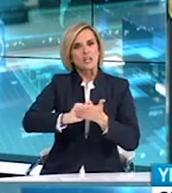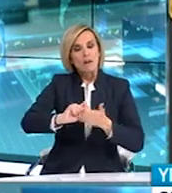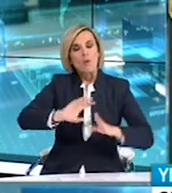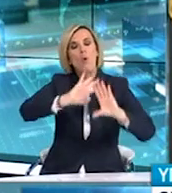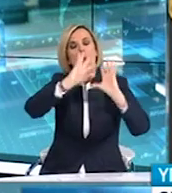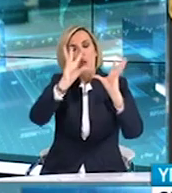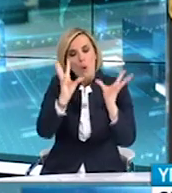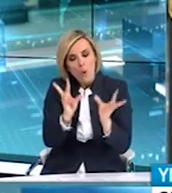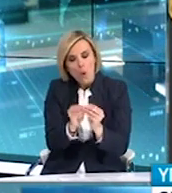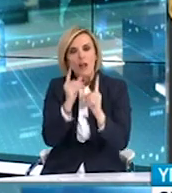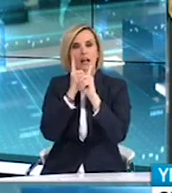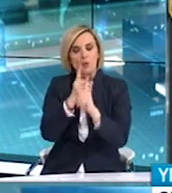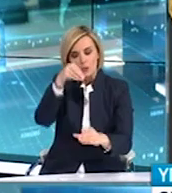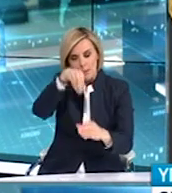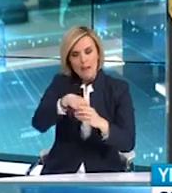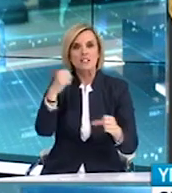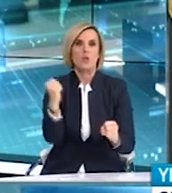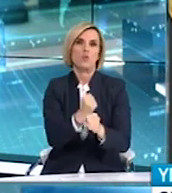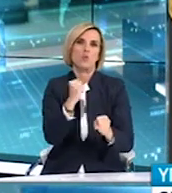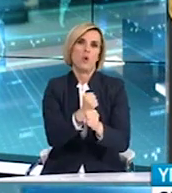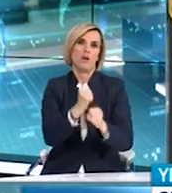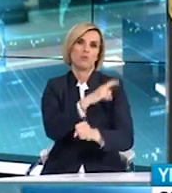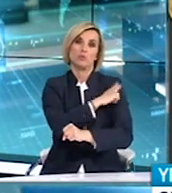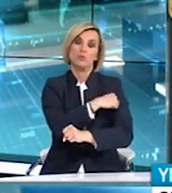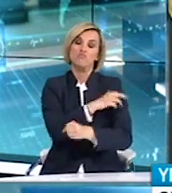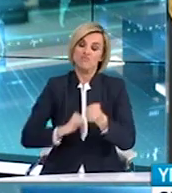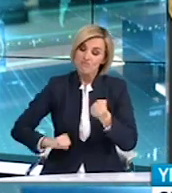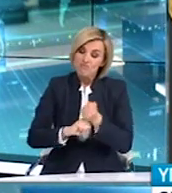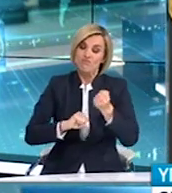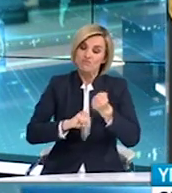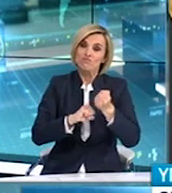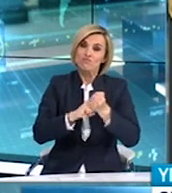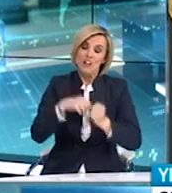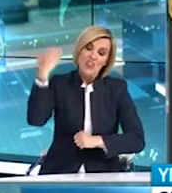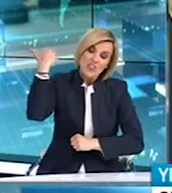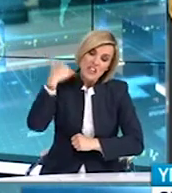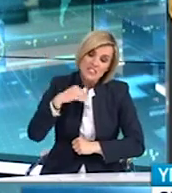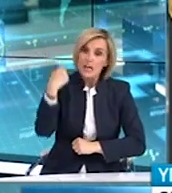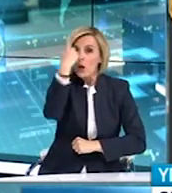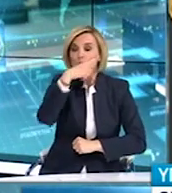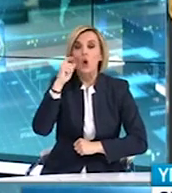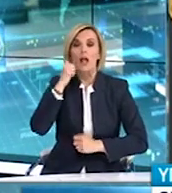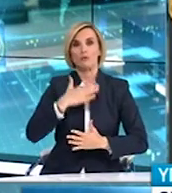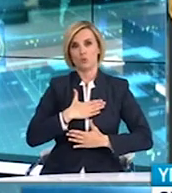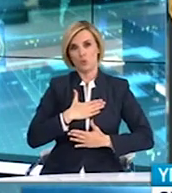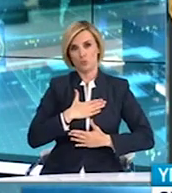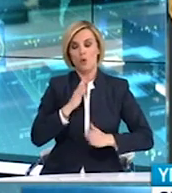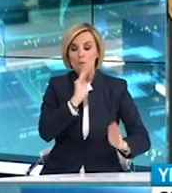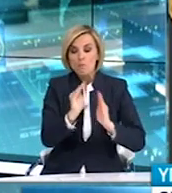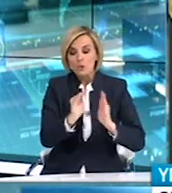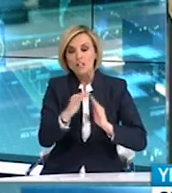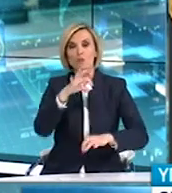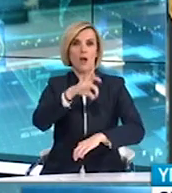όλες τις άλλες ειδικότητες που είναι στο πλευρό μας και έχουν υπερβάλει αυτούς για τη φροντίδα των ασθενών.